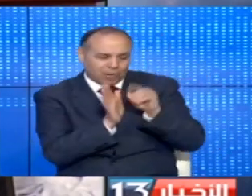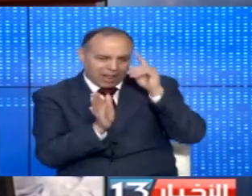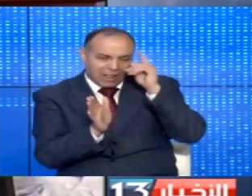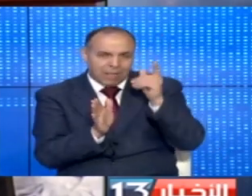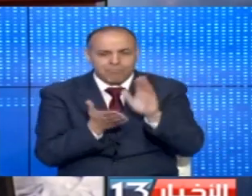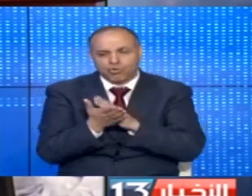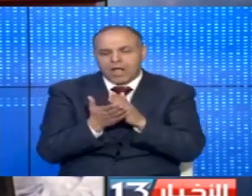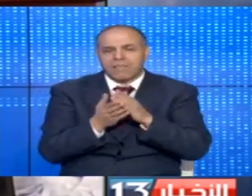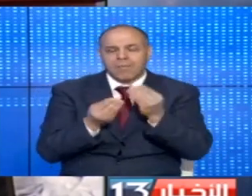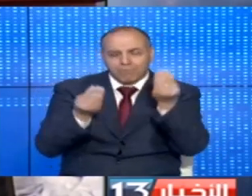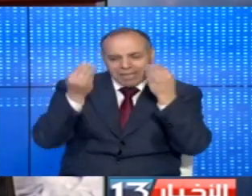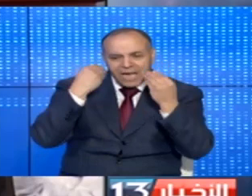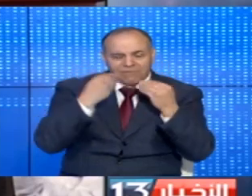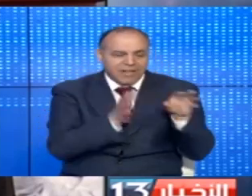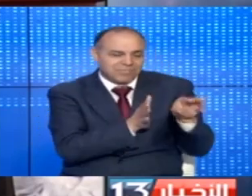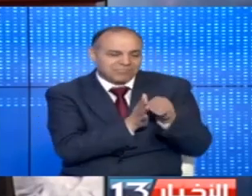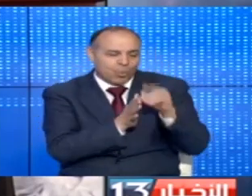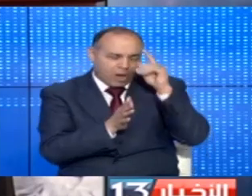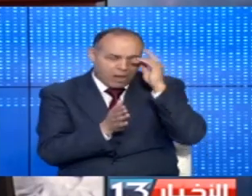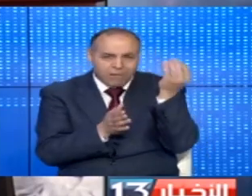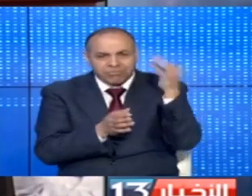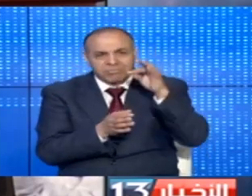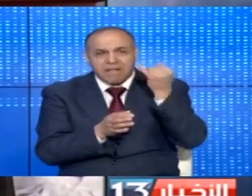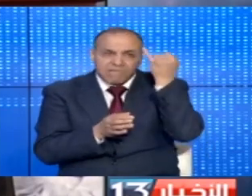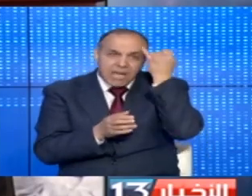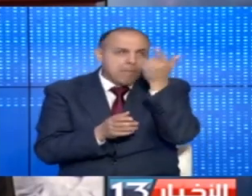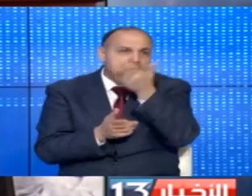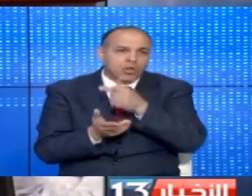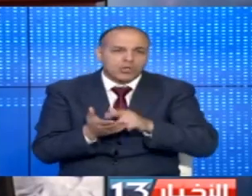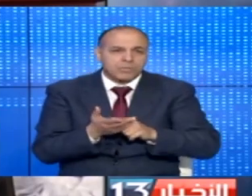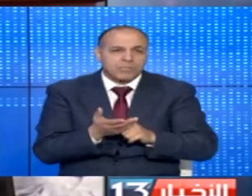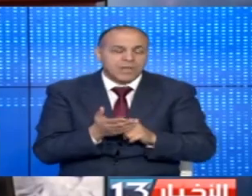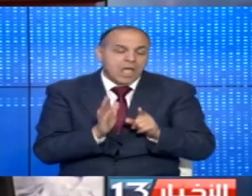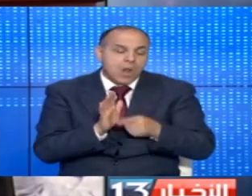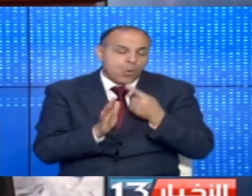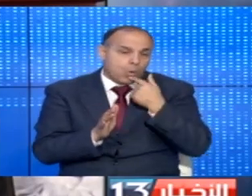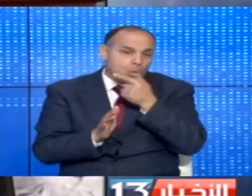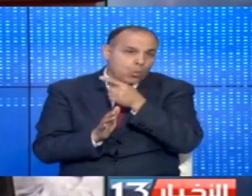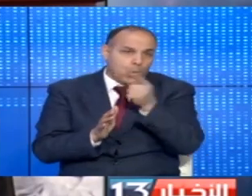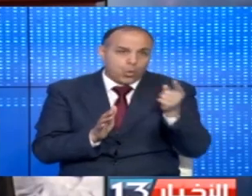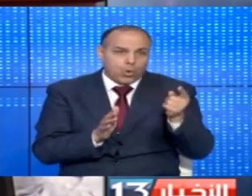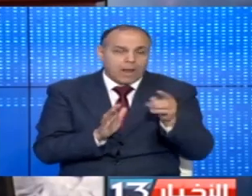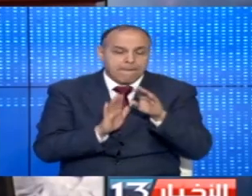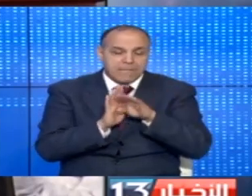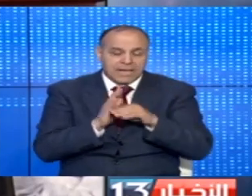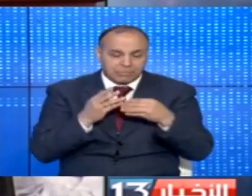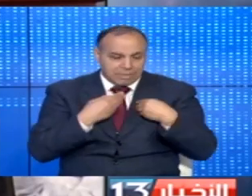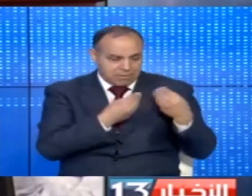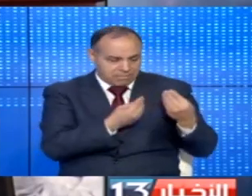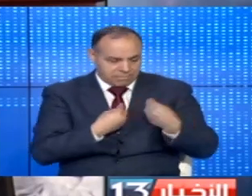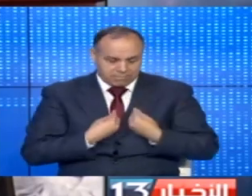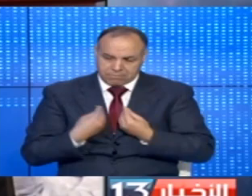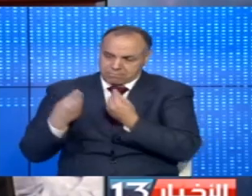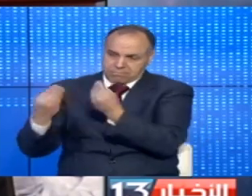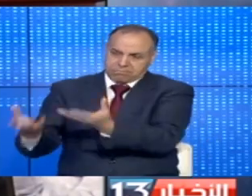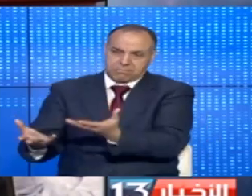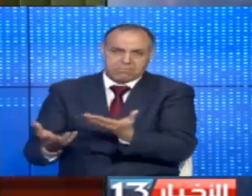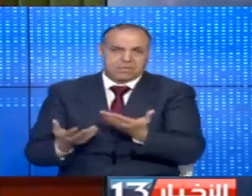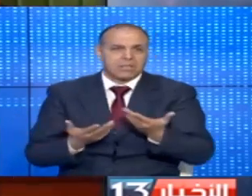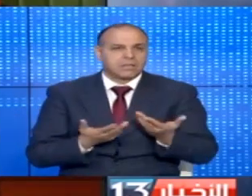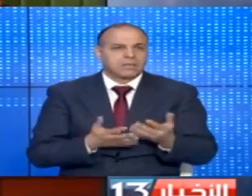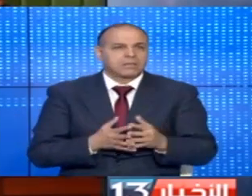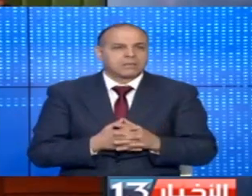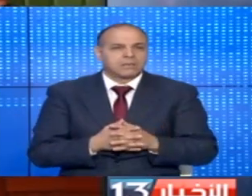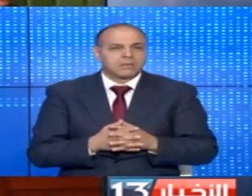دروسكم ومش محاضرين حتى رؤيه كان من باب اولى تاخذ من برنامجنا الاقطاب الوزاريه